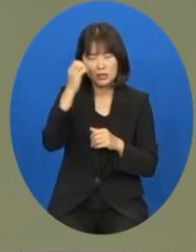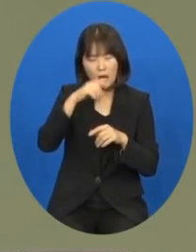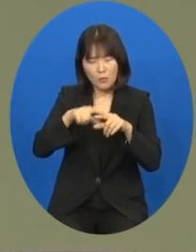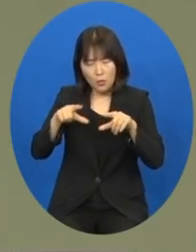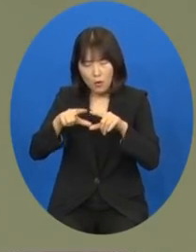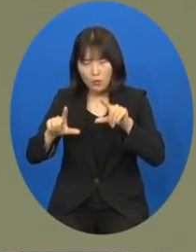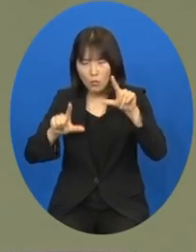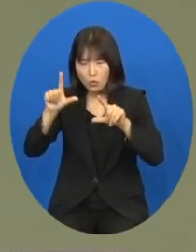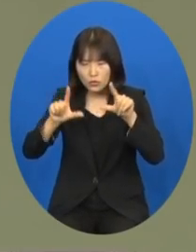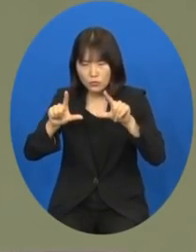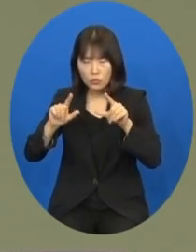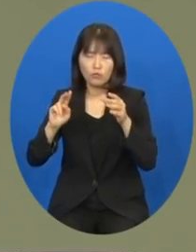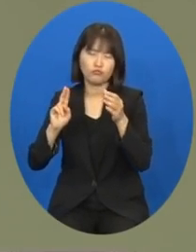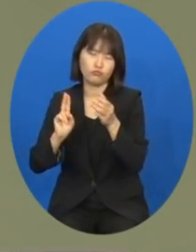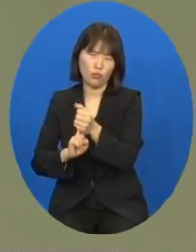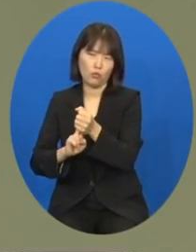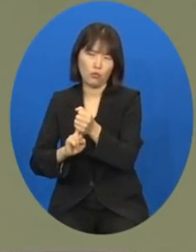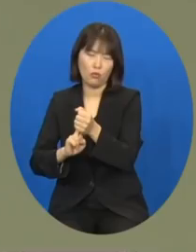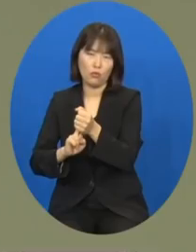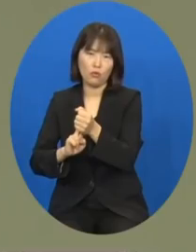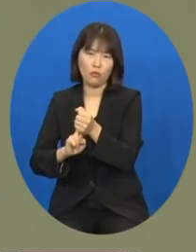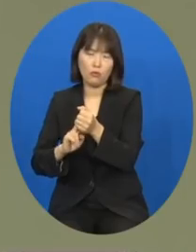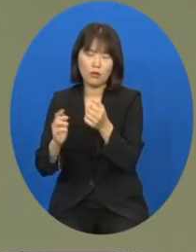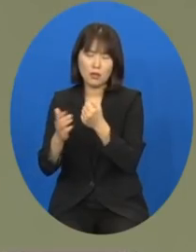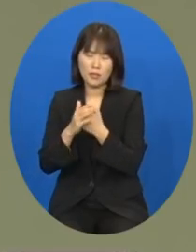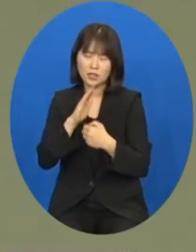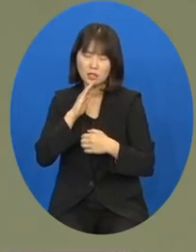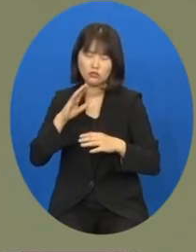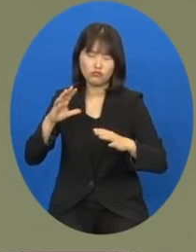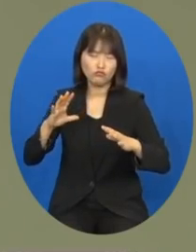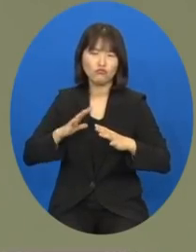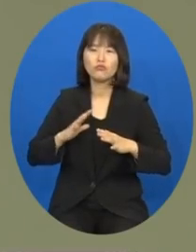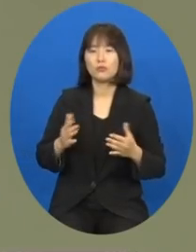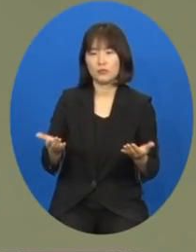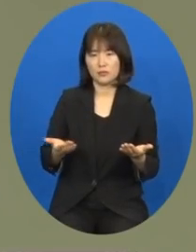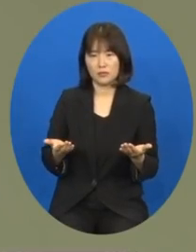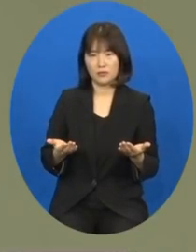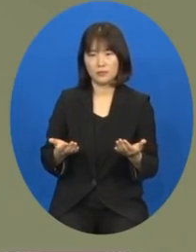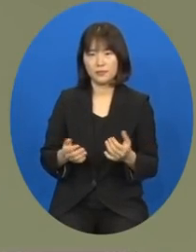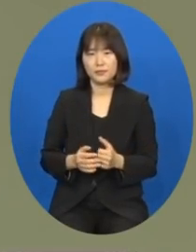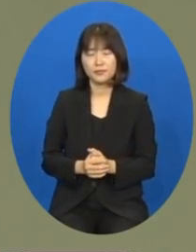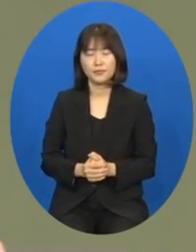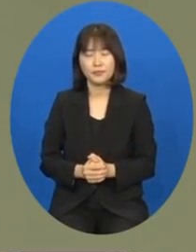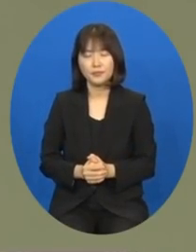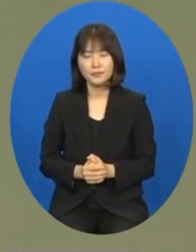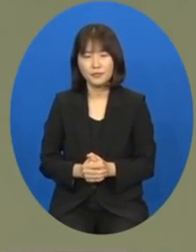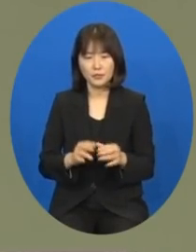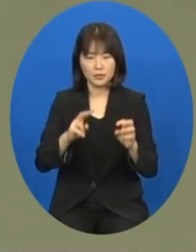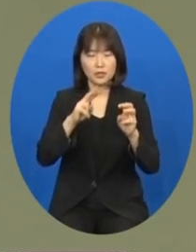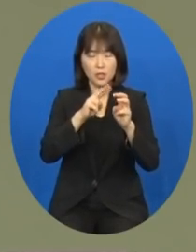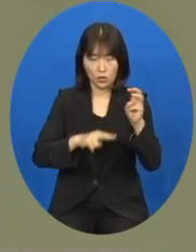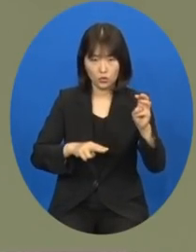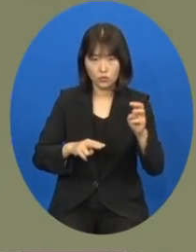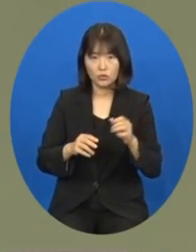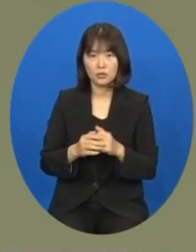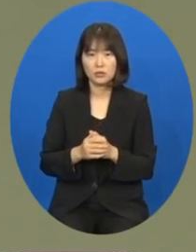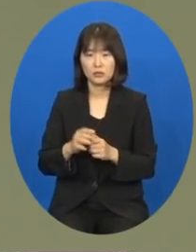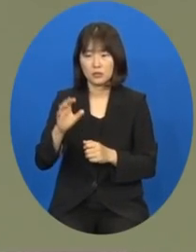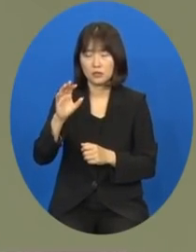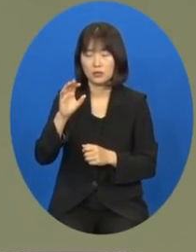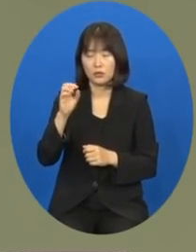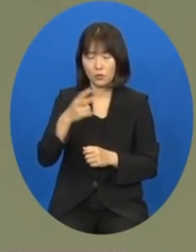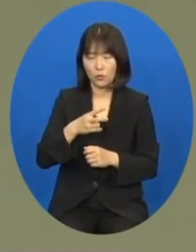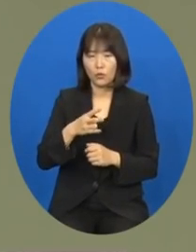있기 때문에 참고로 것이 두려운 거예요 갈은 유다 나 아이만 이나 이들의